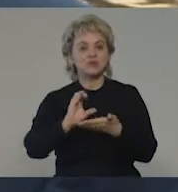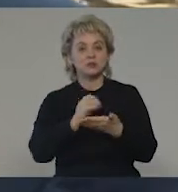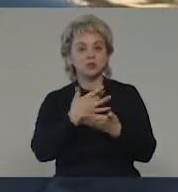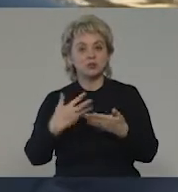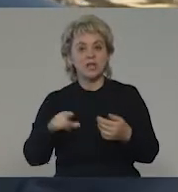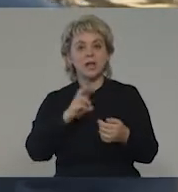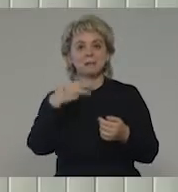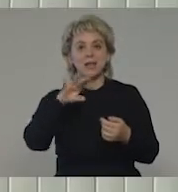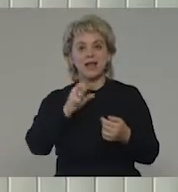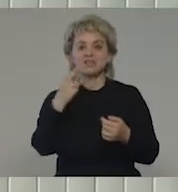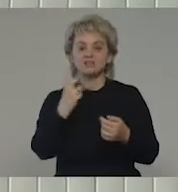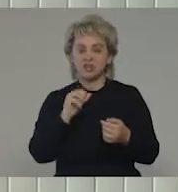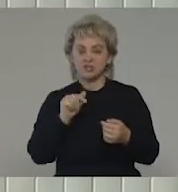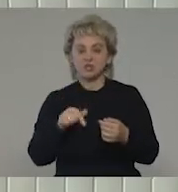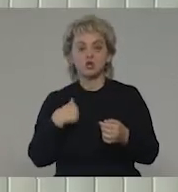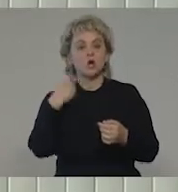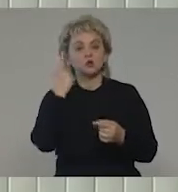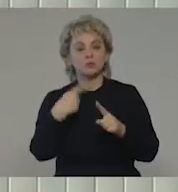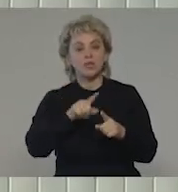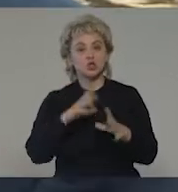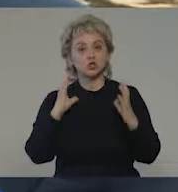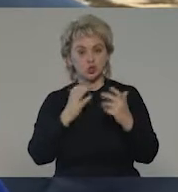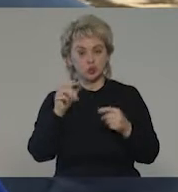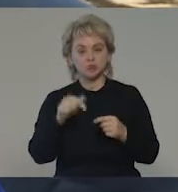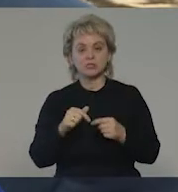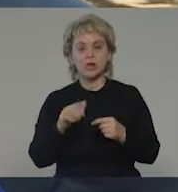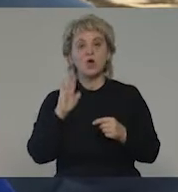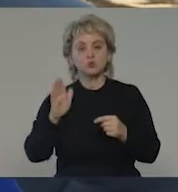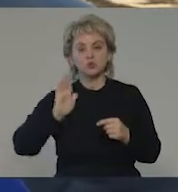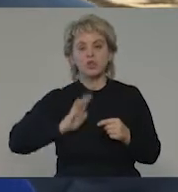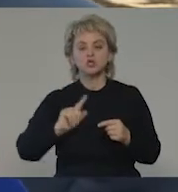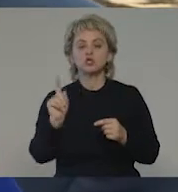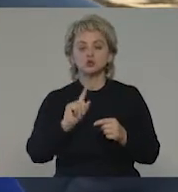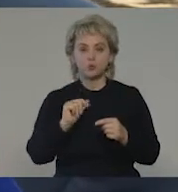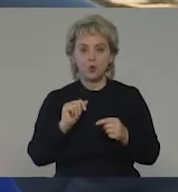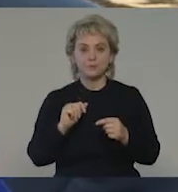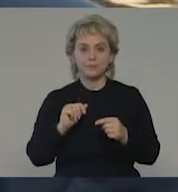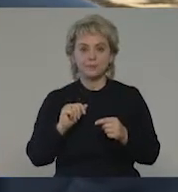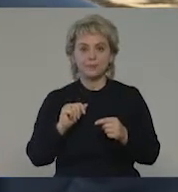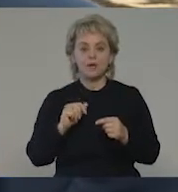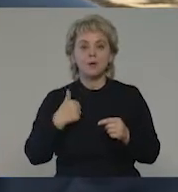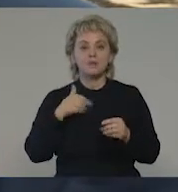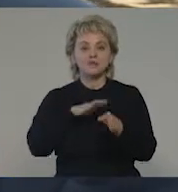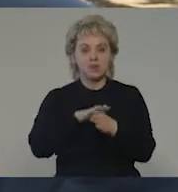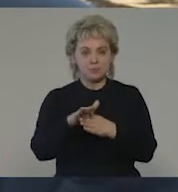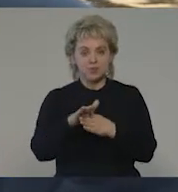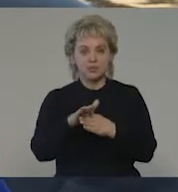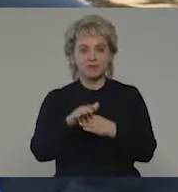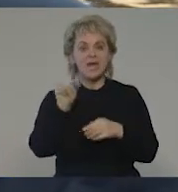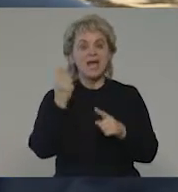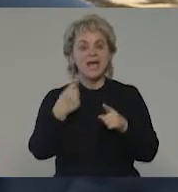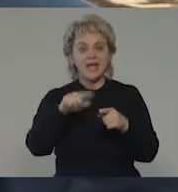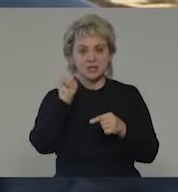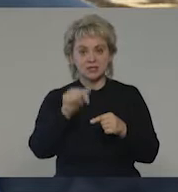продукции на 1,2 миллиарда. Я думаю, что это серьезно. Ну, будем надеяться, что выполнив вот